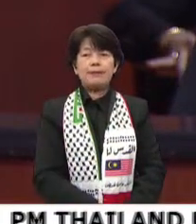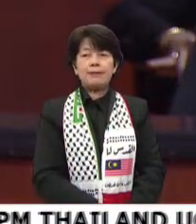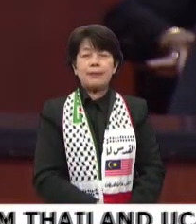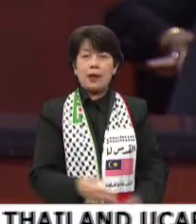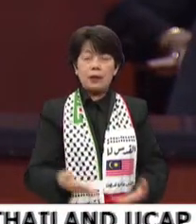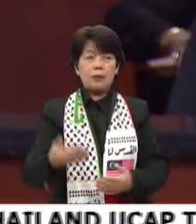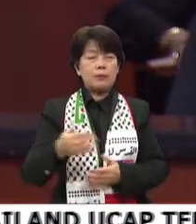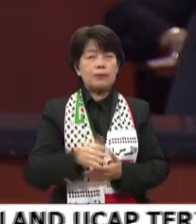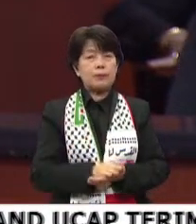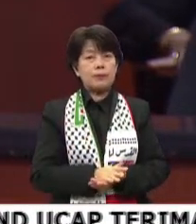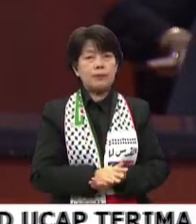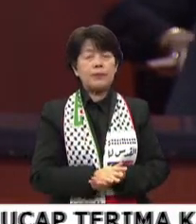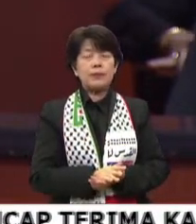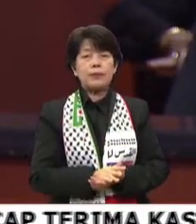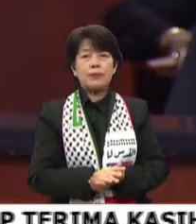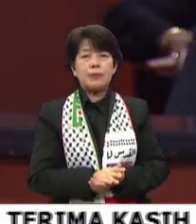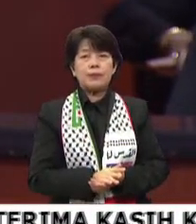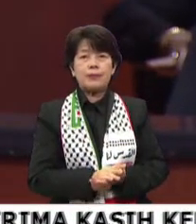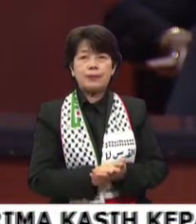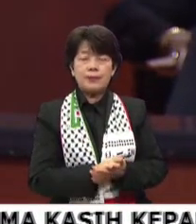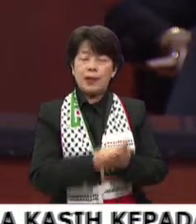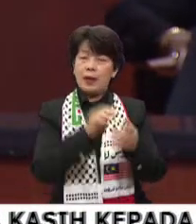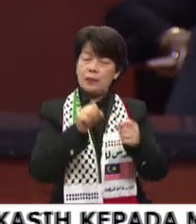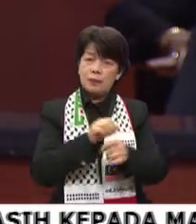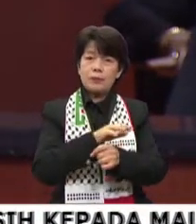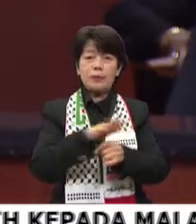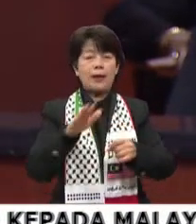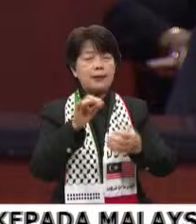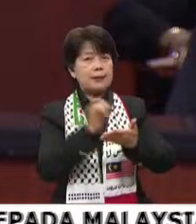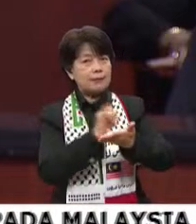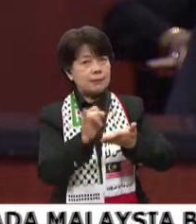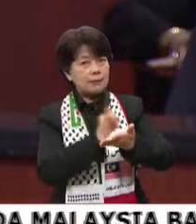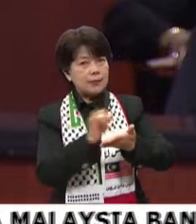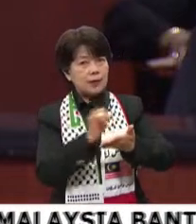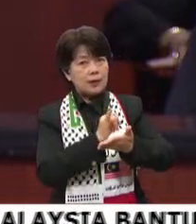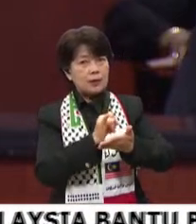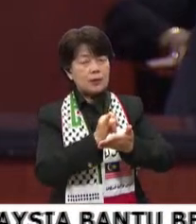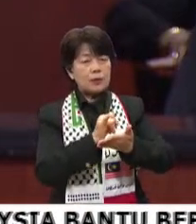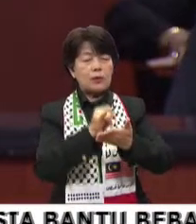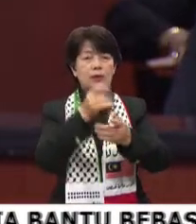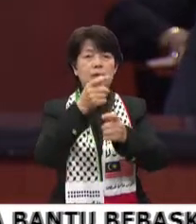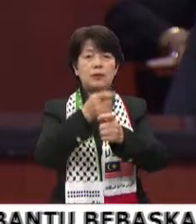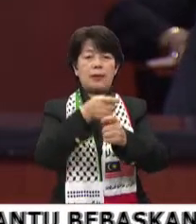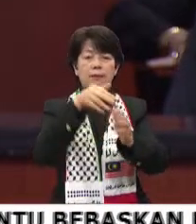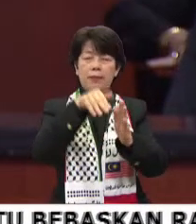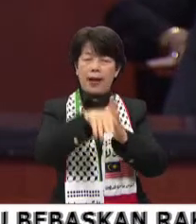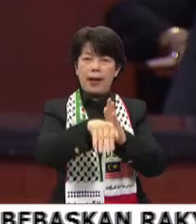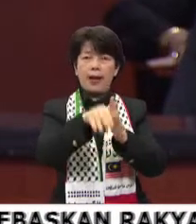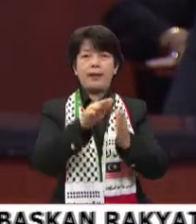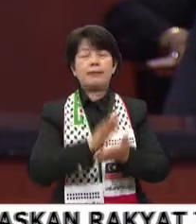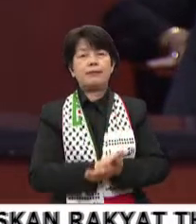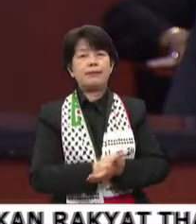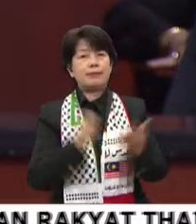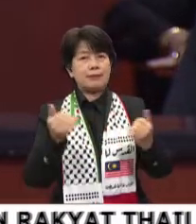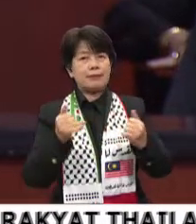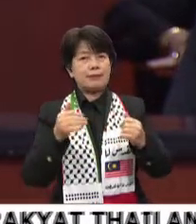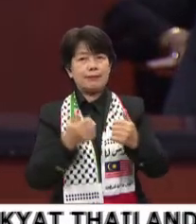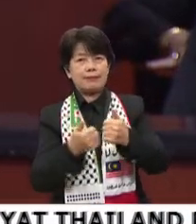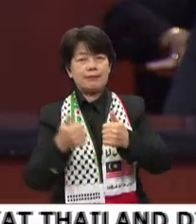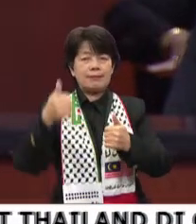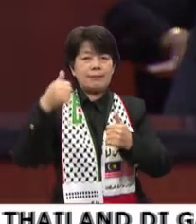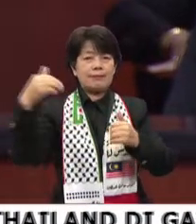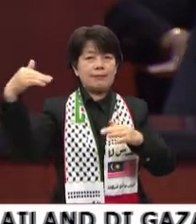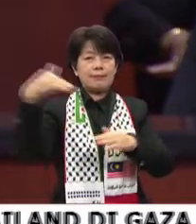masa zaman covid hari itu industri-industri tertentu dalam hal pemakanan dan ternakan tergendala